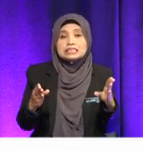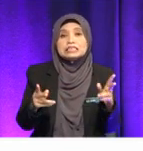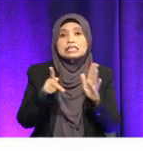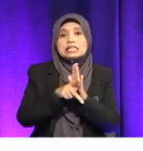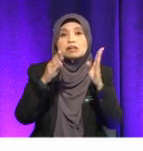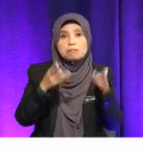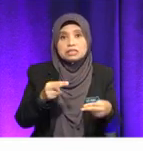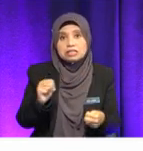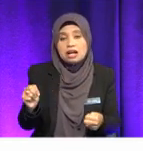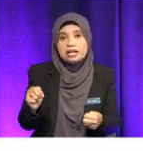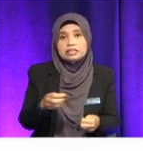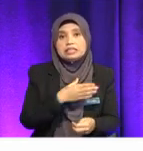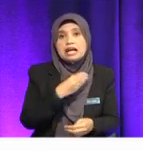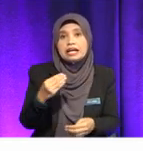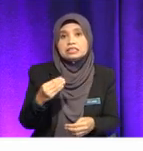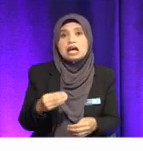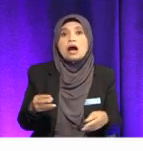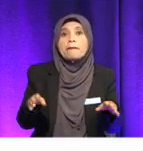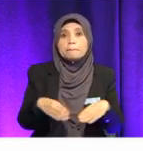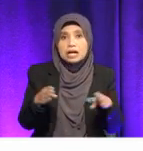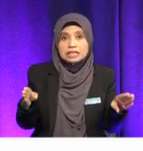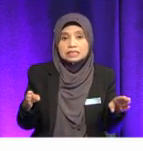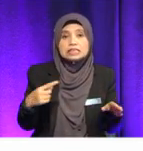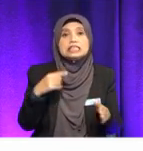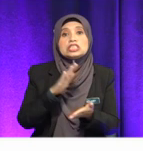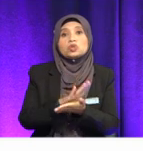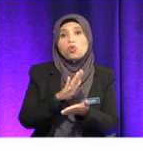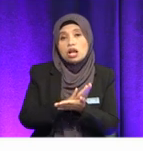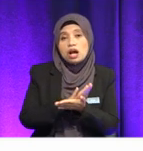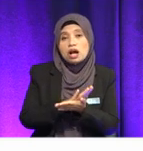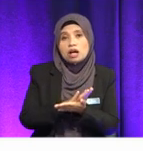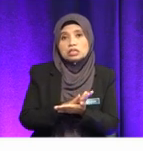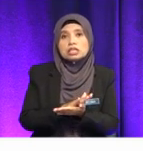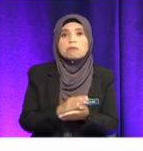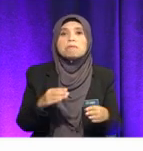bahasa pengantar Bahasa komunikasi itu sebagai legenda bahasa